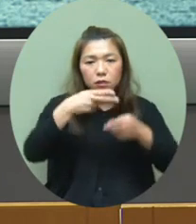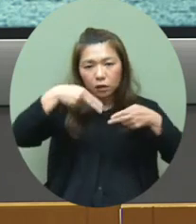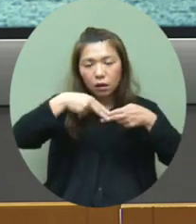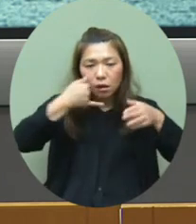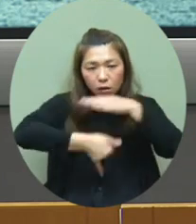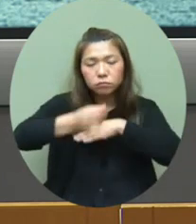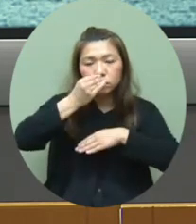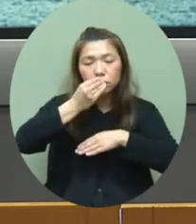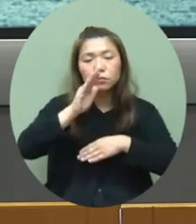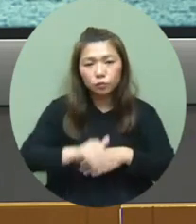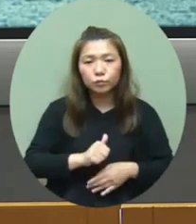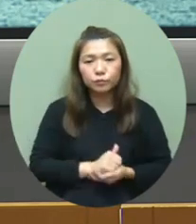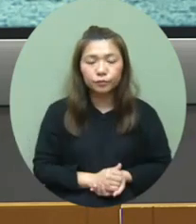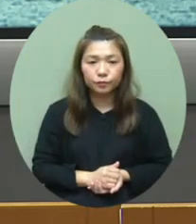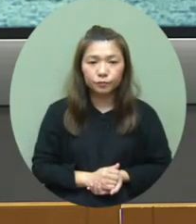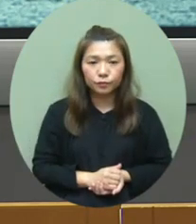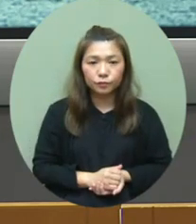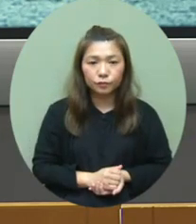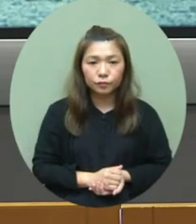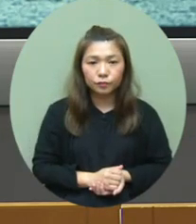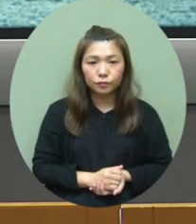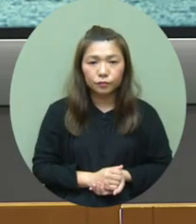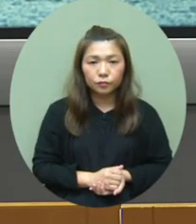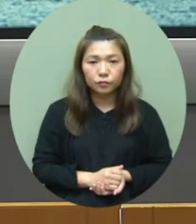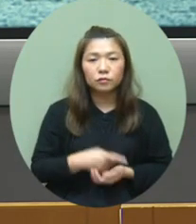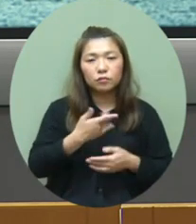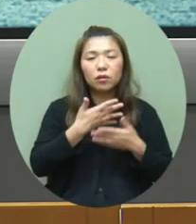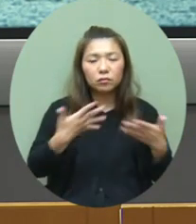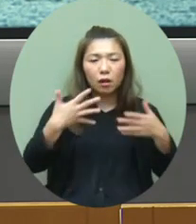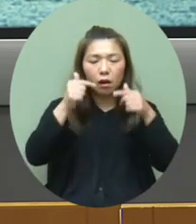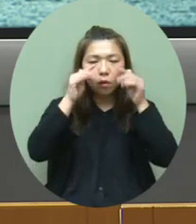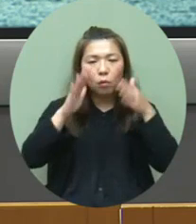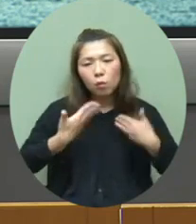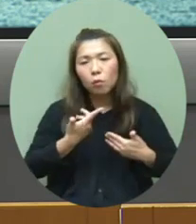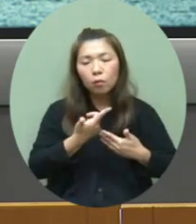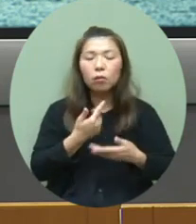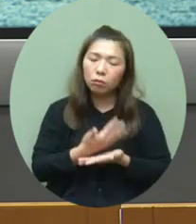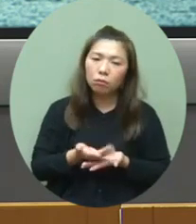餐廳啊咁樣嘅嚇。咁但係都係大家樂嗰類嗰啲咯。